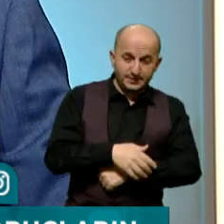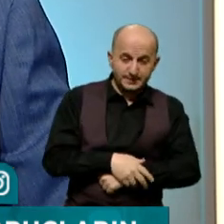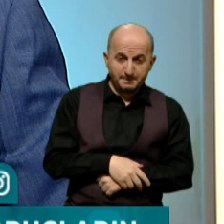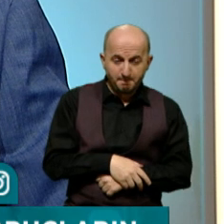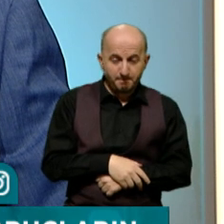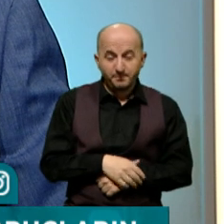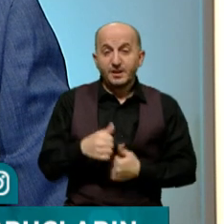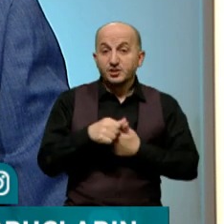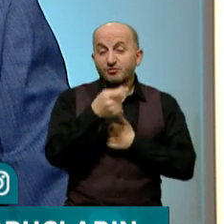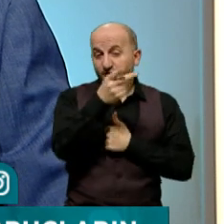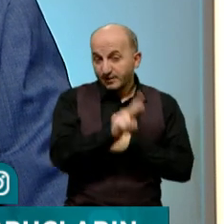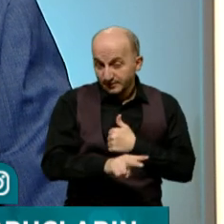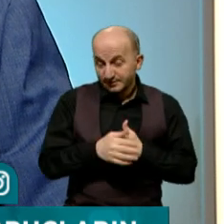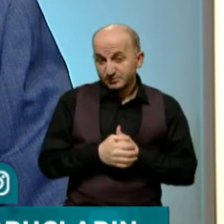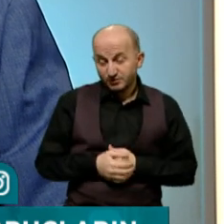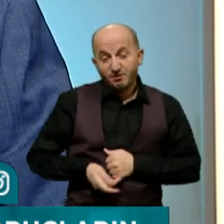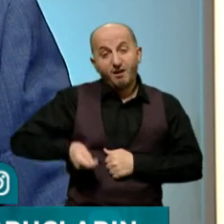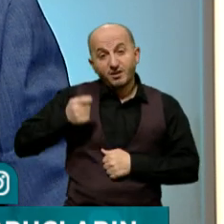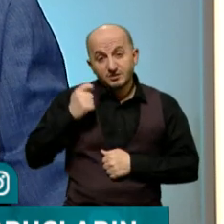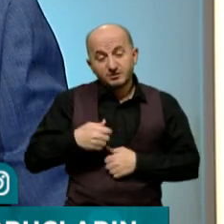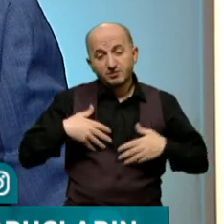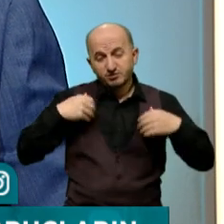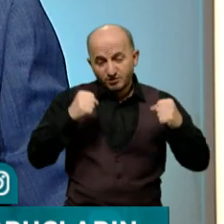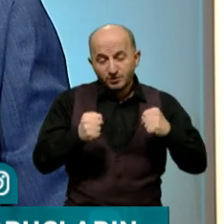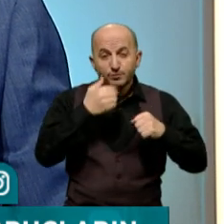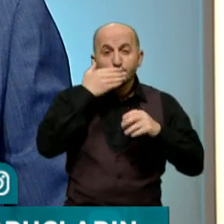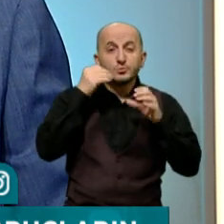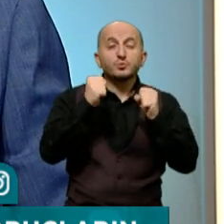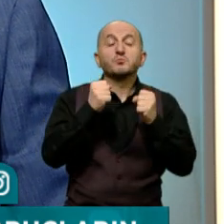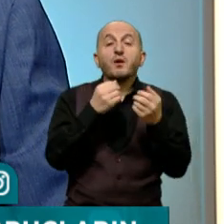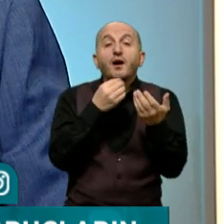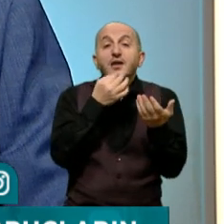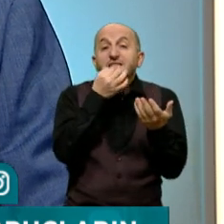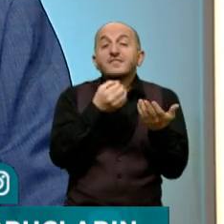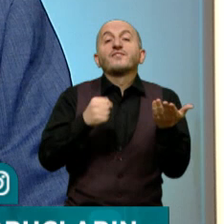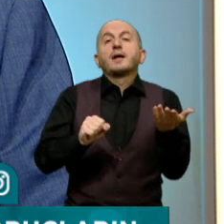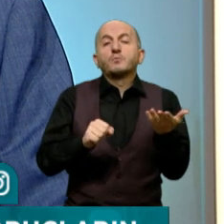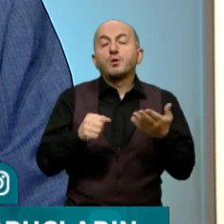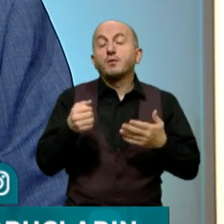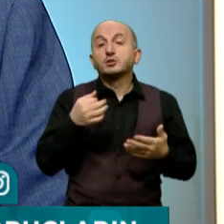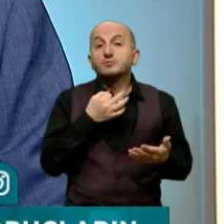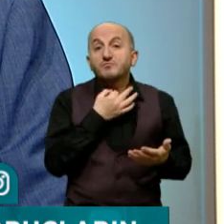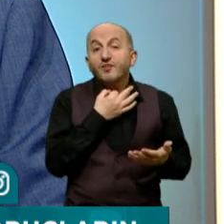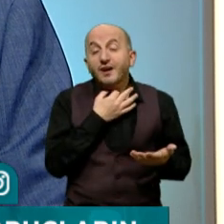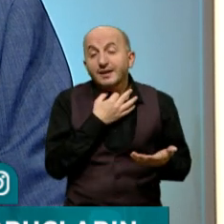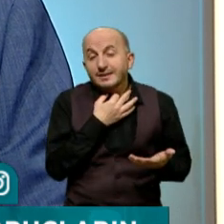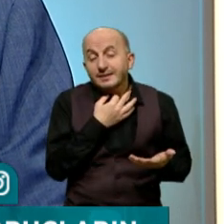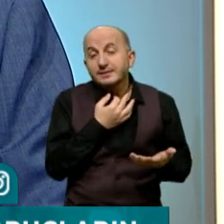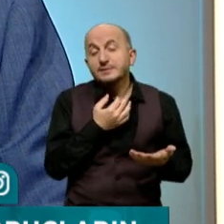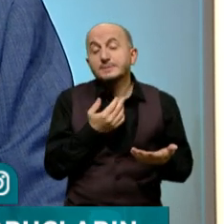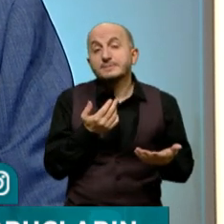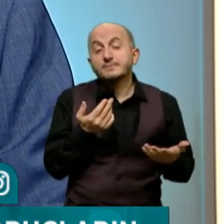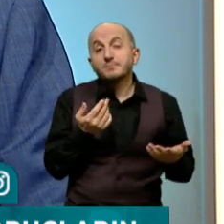Beyi vefat etmiş. Hakikaten sağlığı oruç tutmaya müsait değil. Mali durumu da